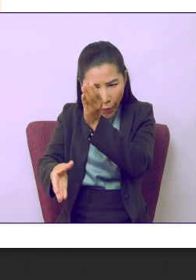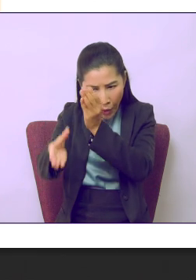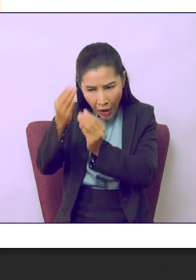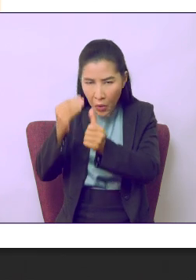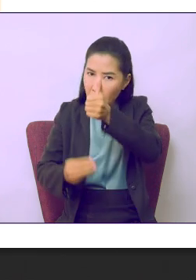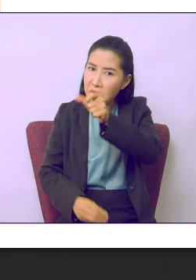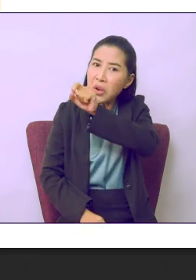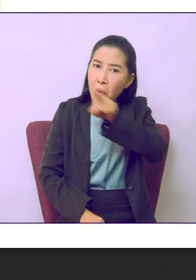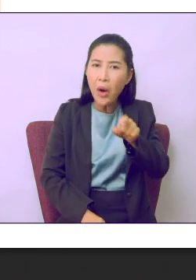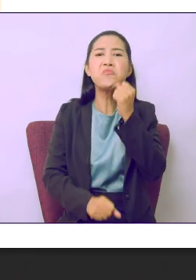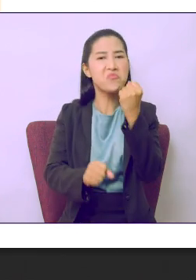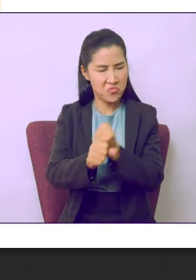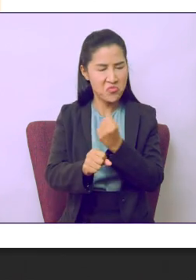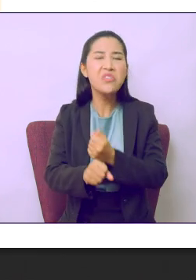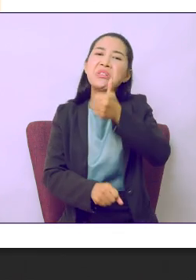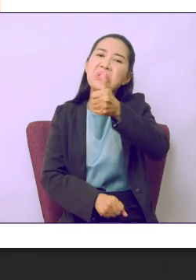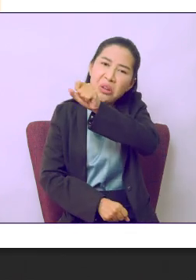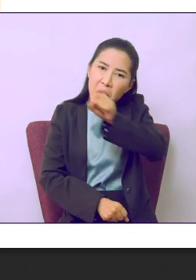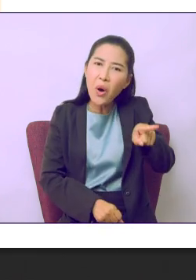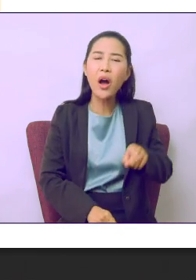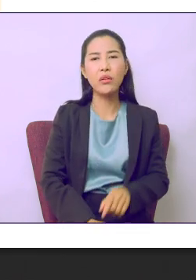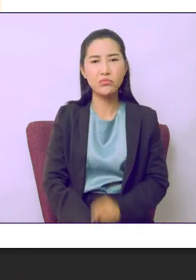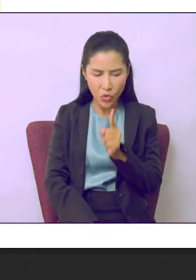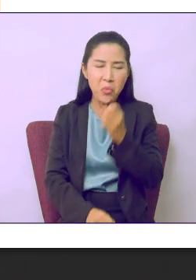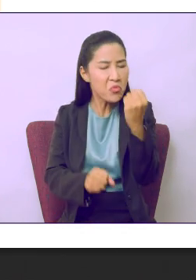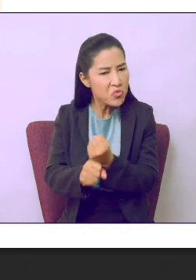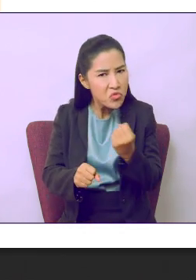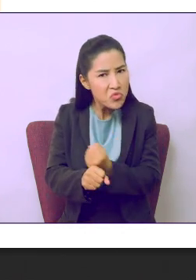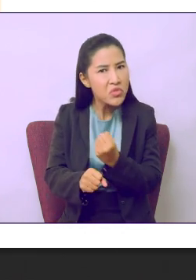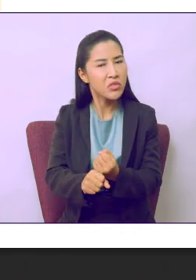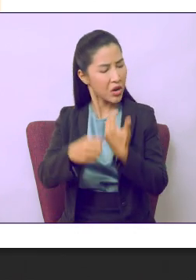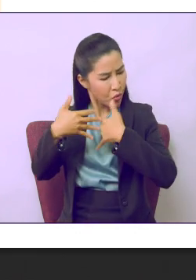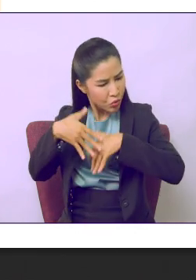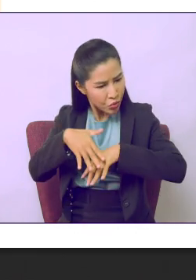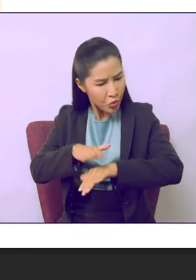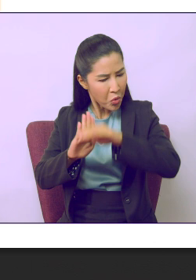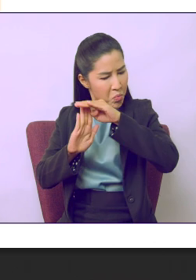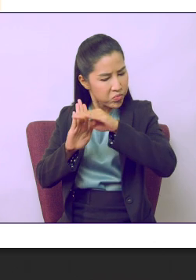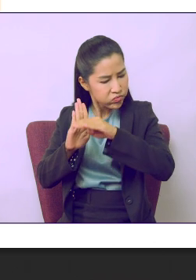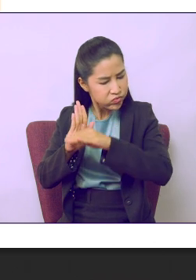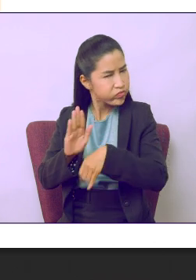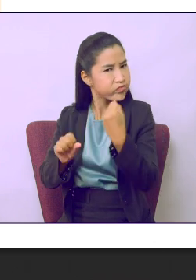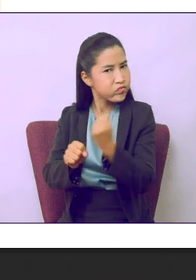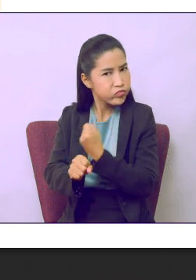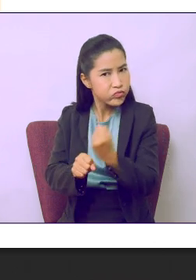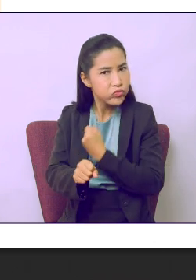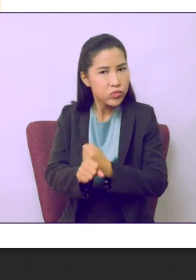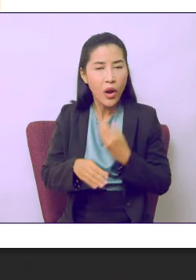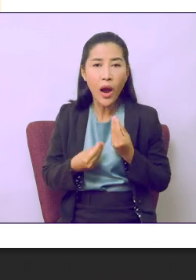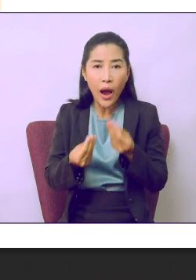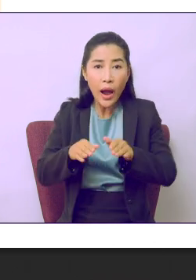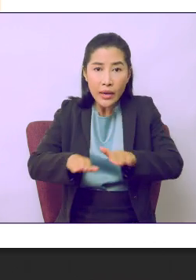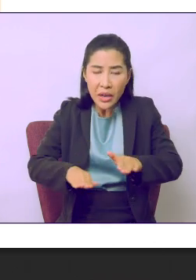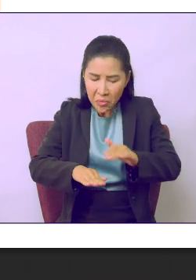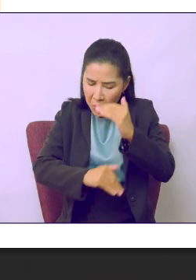ฉะนั้นทำเถอะนะครับดีกว่าไม่ทำนะครับทำทำต้องทำเข้ากระบวนการนะครับอะไรก็ได้นะครับเพื่อให้น้องๆเนี่ย